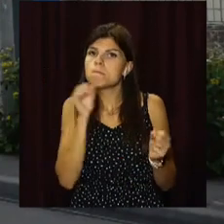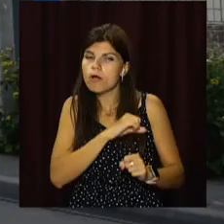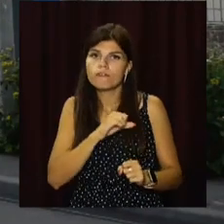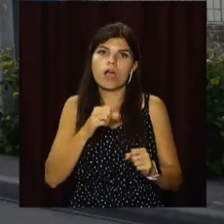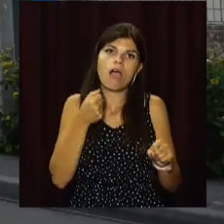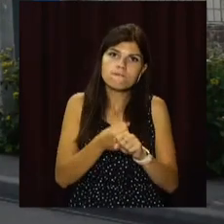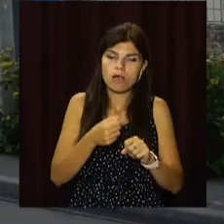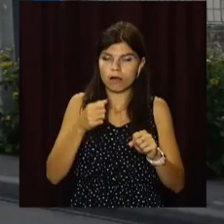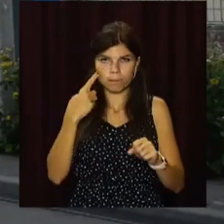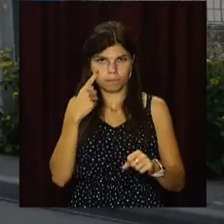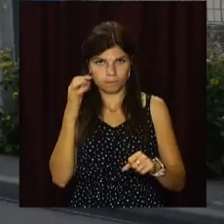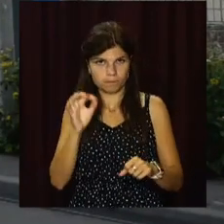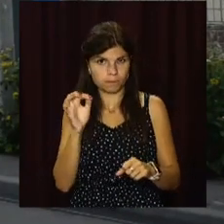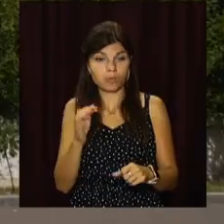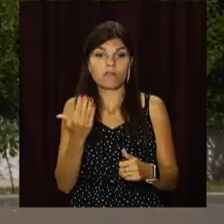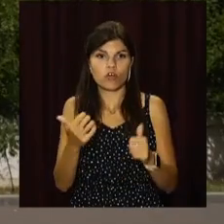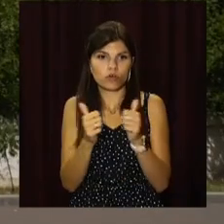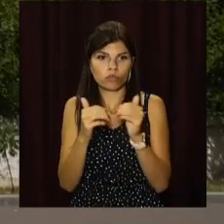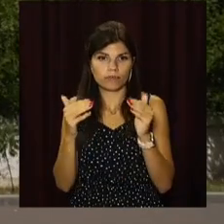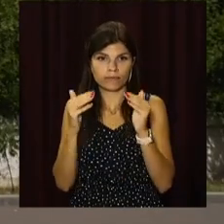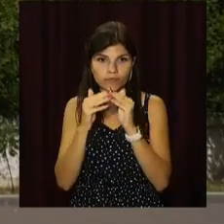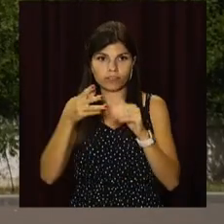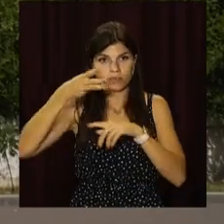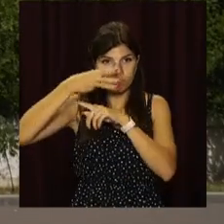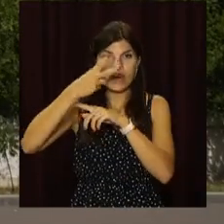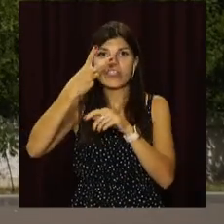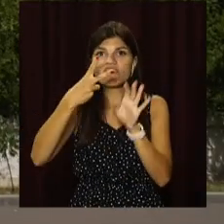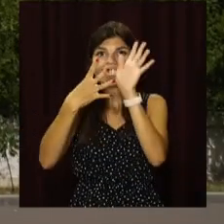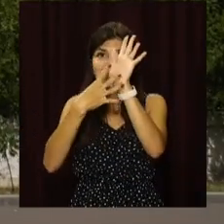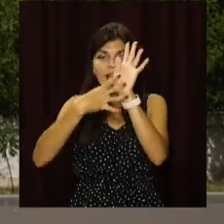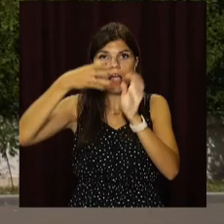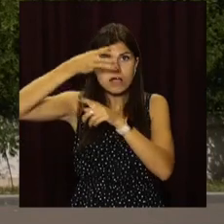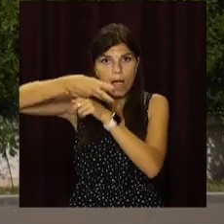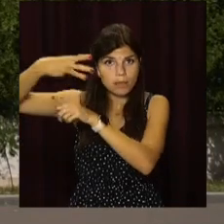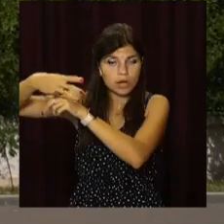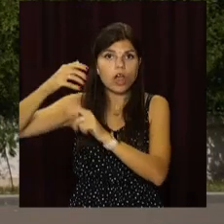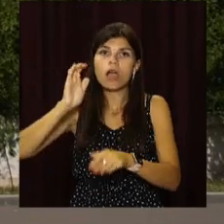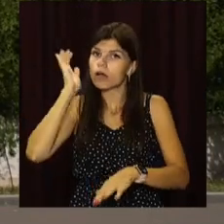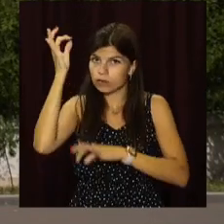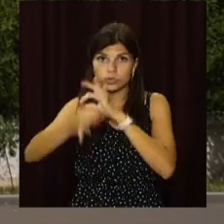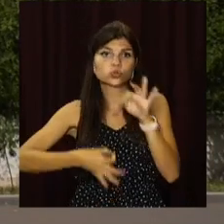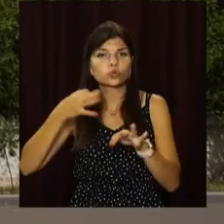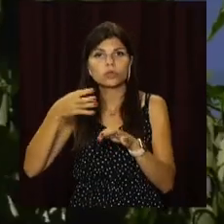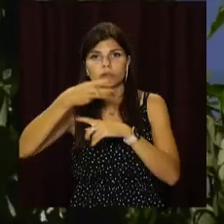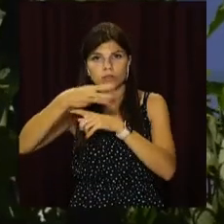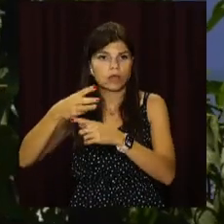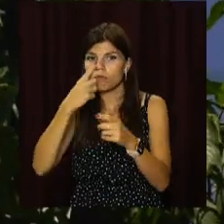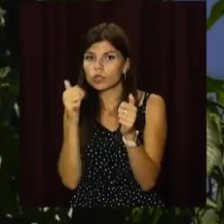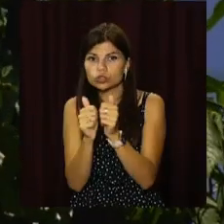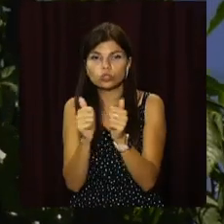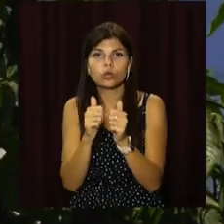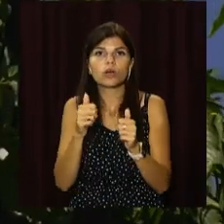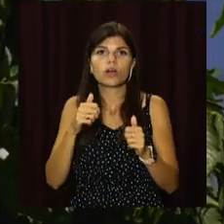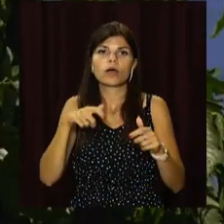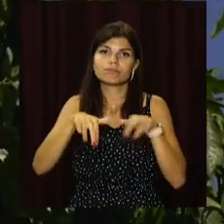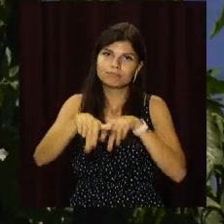та аварій. Тепер вздовж їхнього будинку змонтували 29 камер. Вони цілодобово пильнуватимуть зони поблизу під'їздів